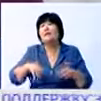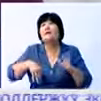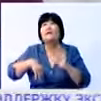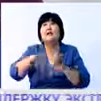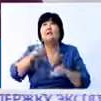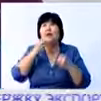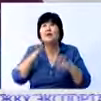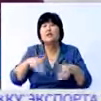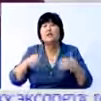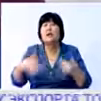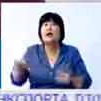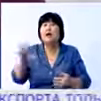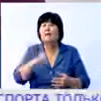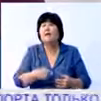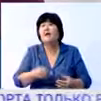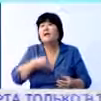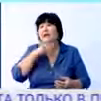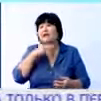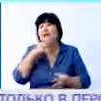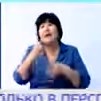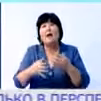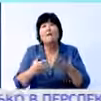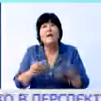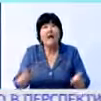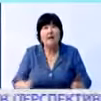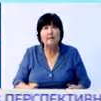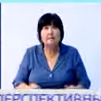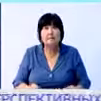хорошего и пожелать всем достатка и мира.